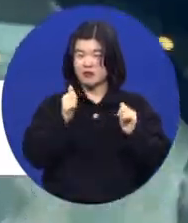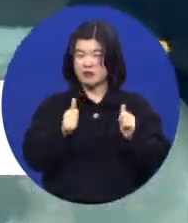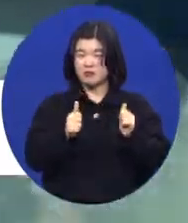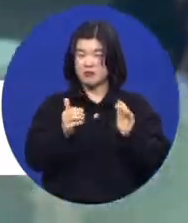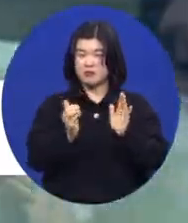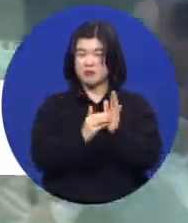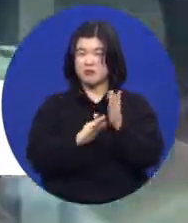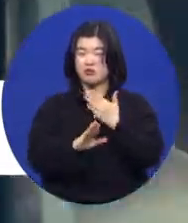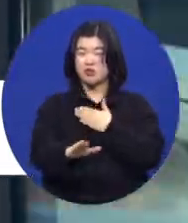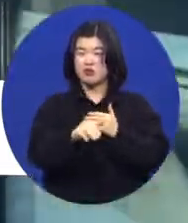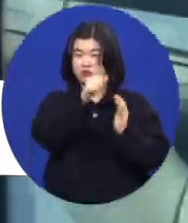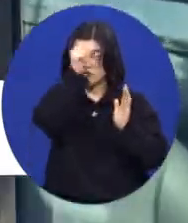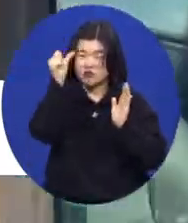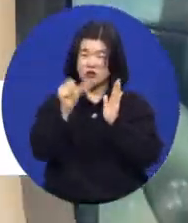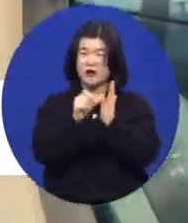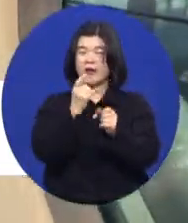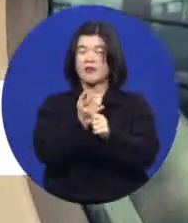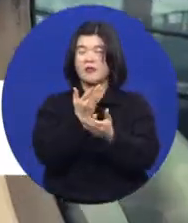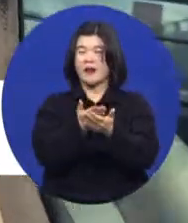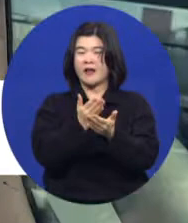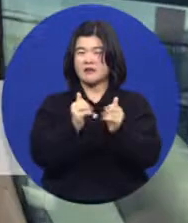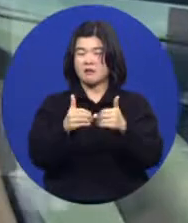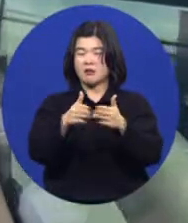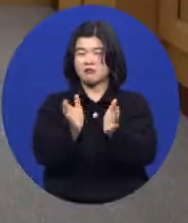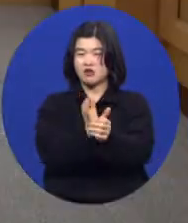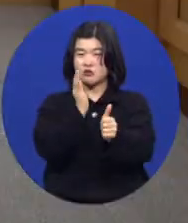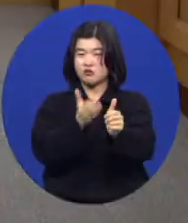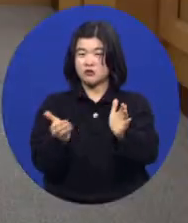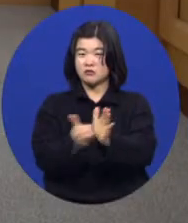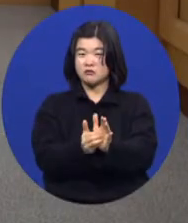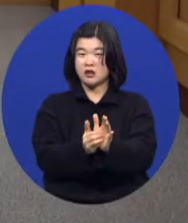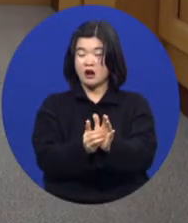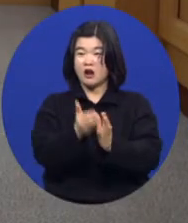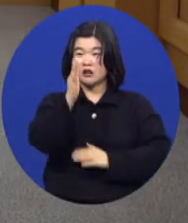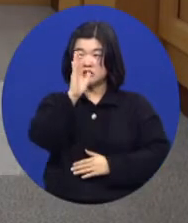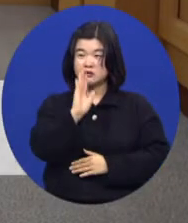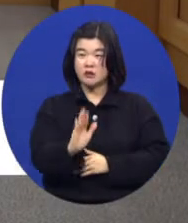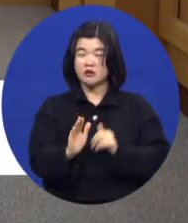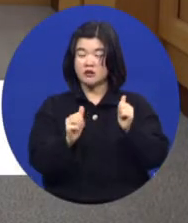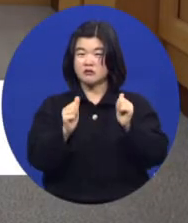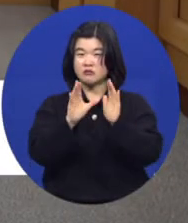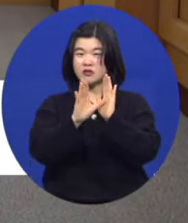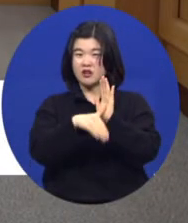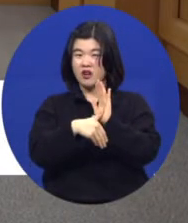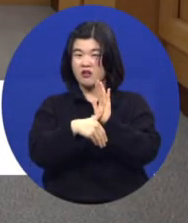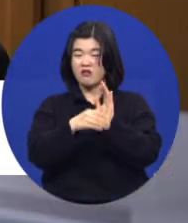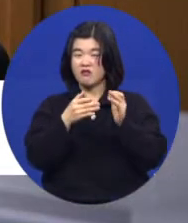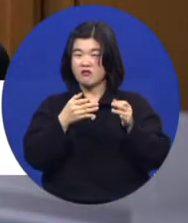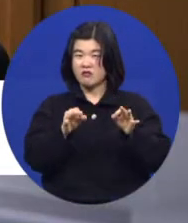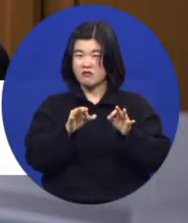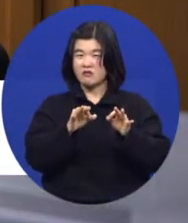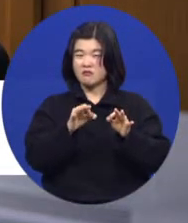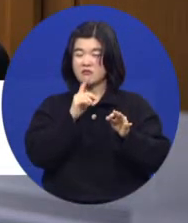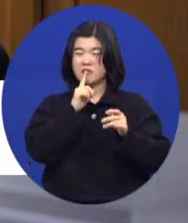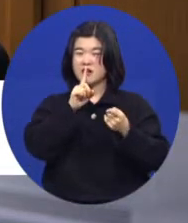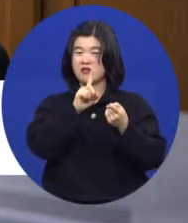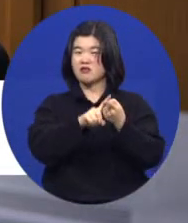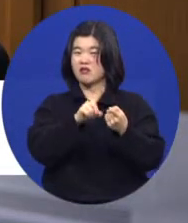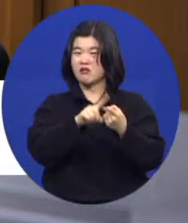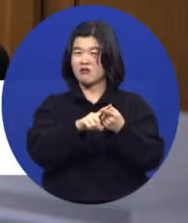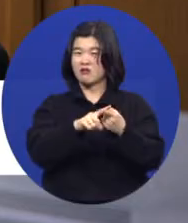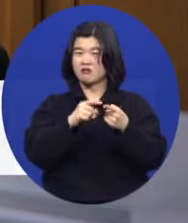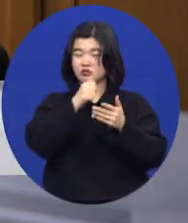넘기고 무기징역을 내려달라고 재판부에 요구했습니다. 하지만 1심 재판부는 김 씨의 살인 혐의에 대해